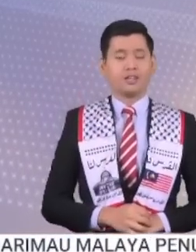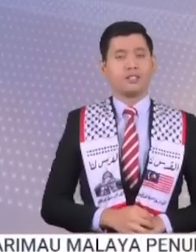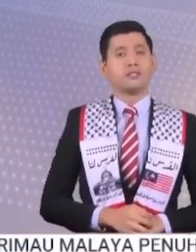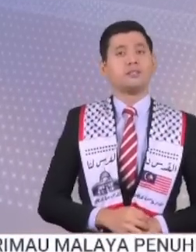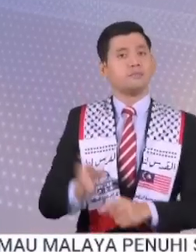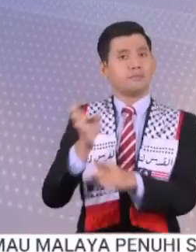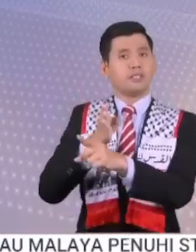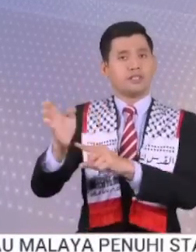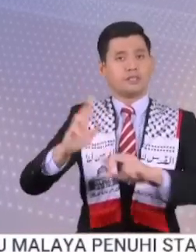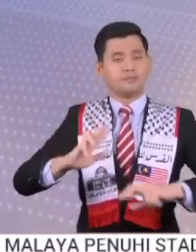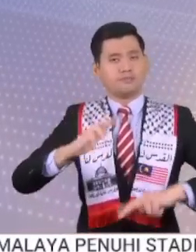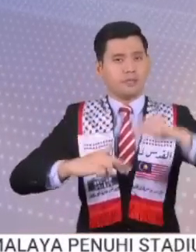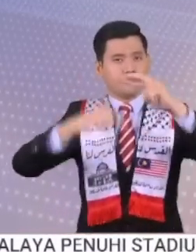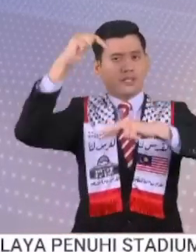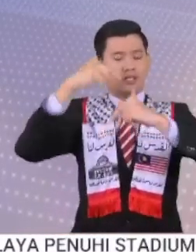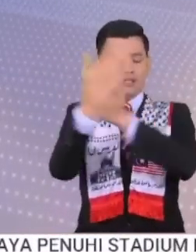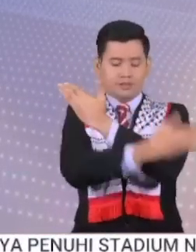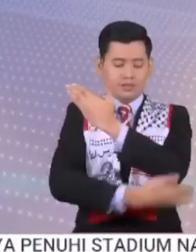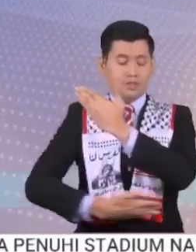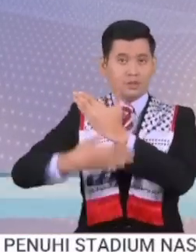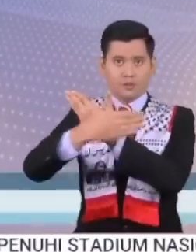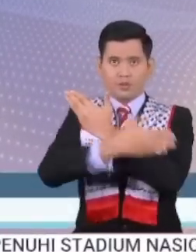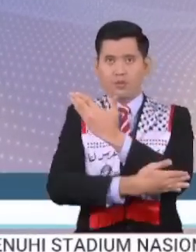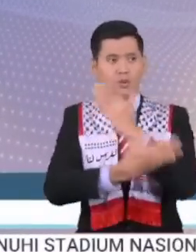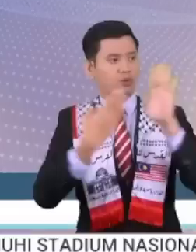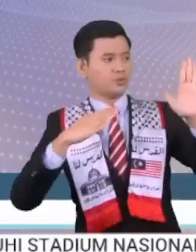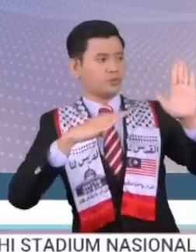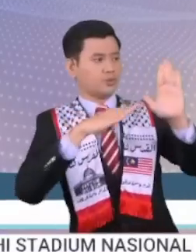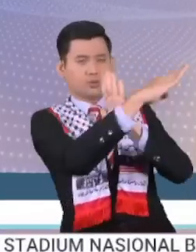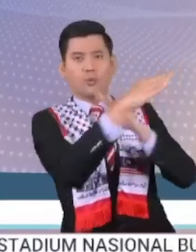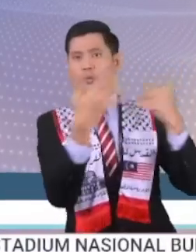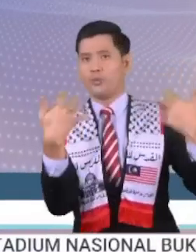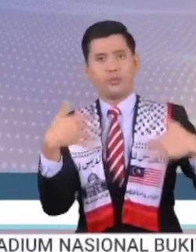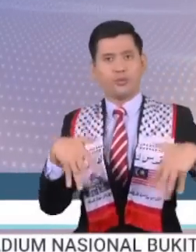Sektor pembinaan negara mengalami pertumbuhan luar biasa.